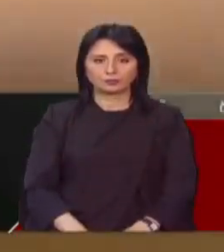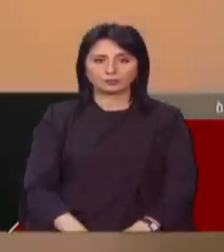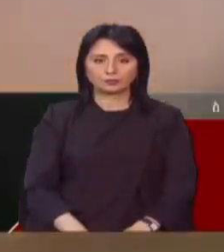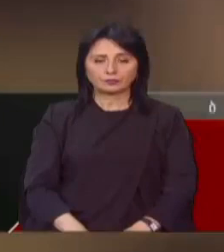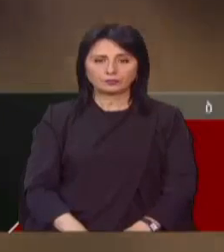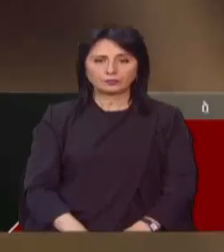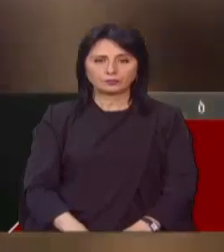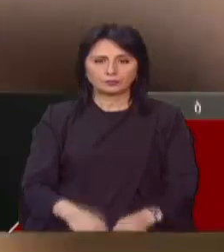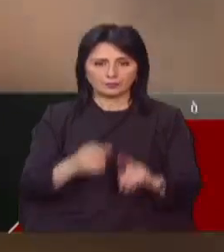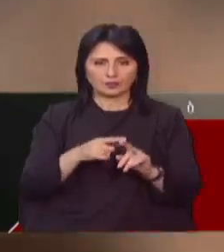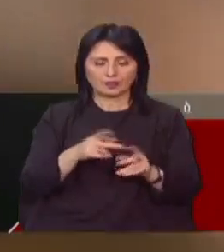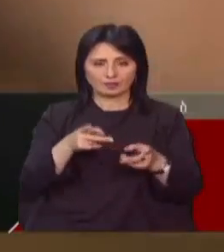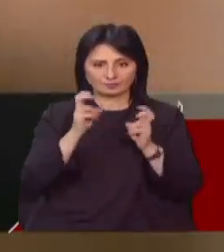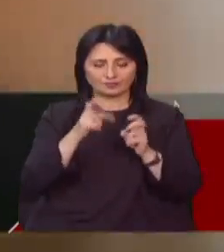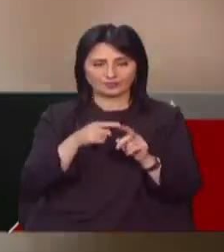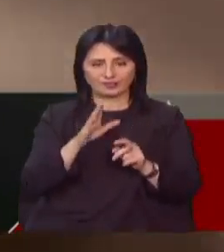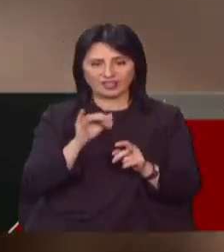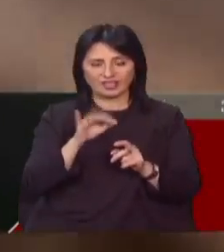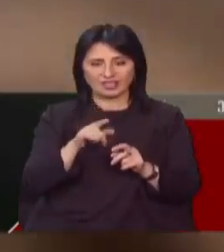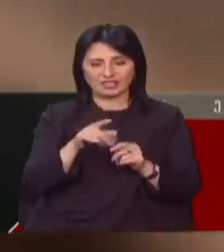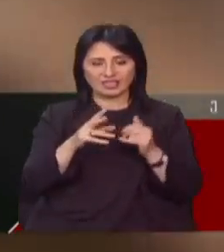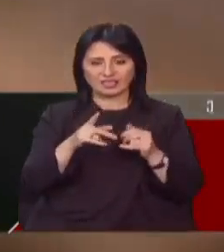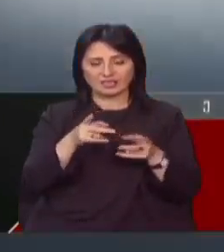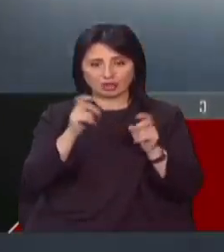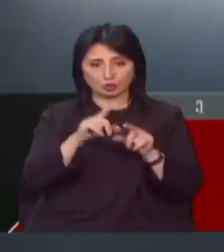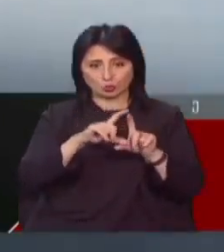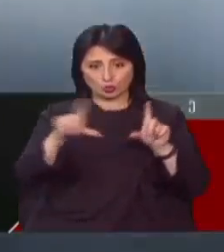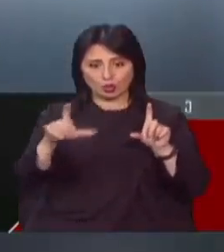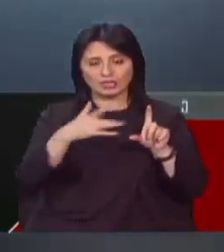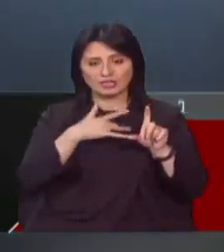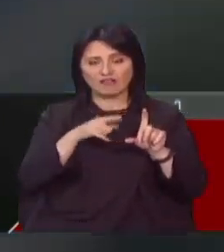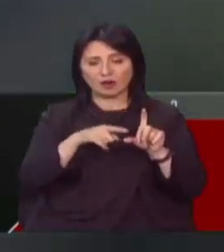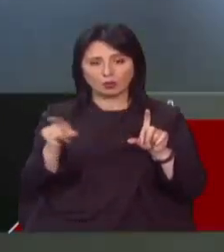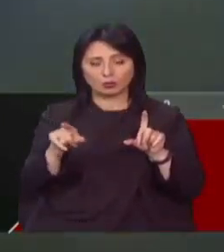ონის მუნიციპალიტეტში კურორტი შოვის ტერიტორიაზე სავარაუდოდ